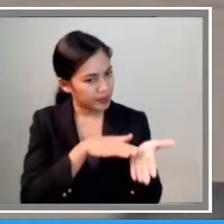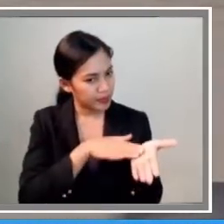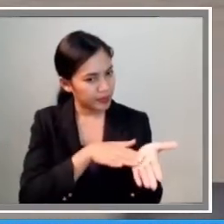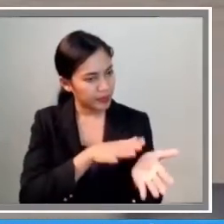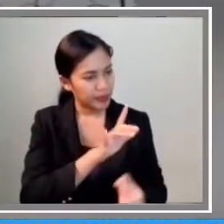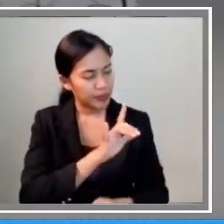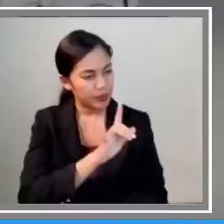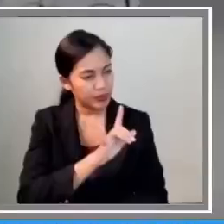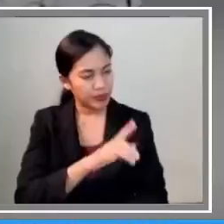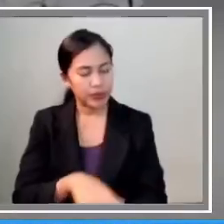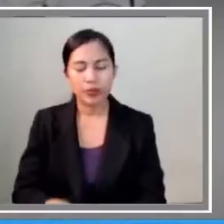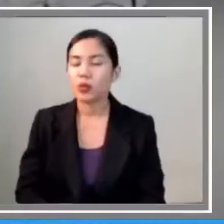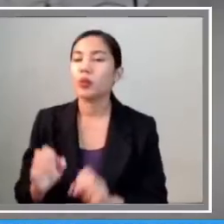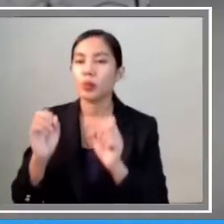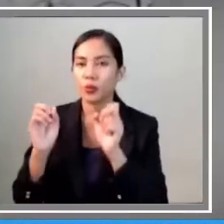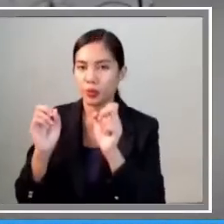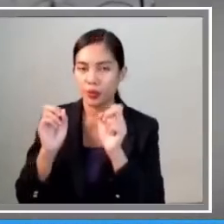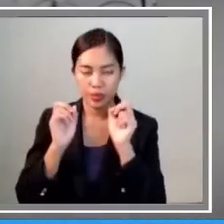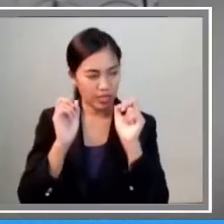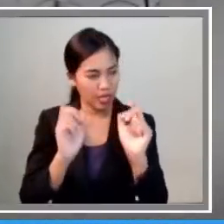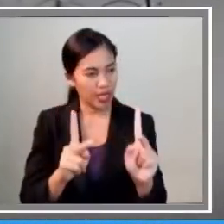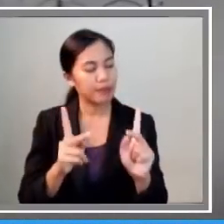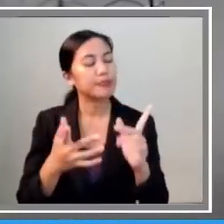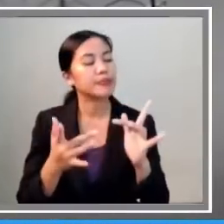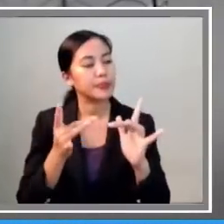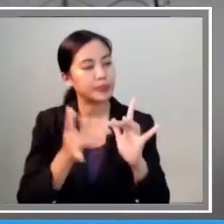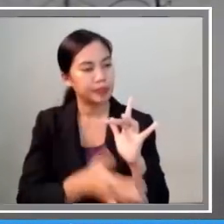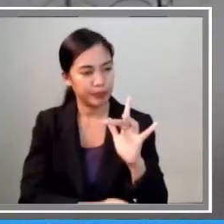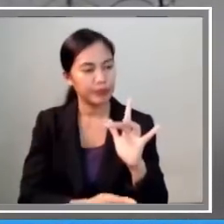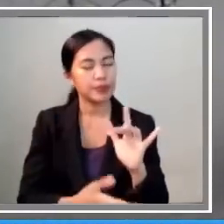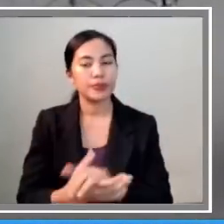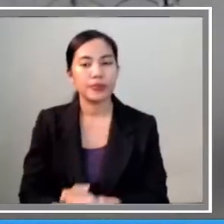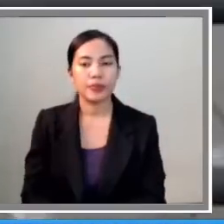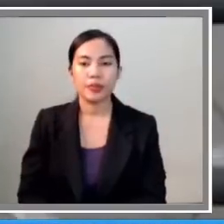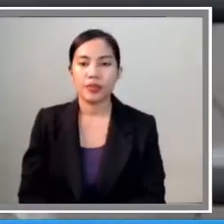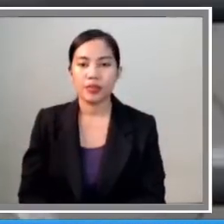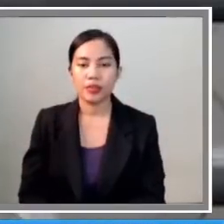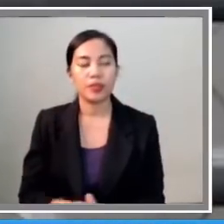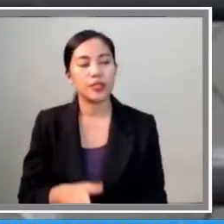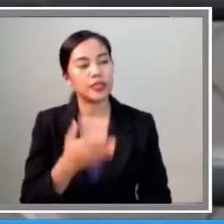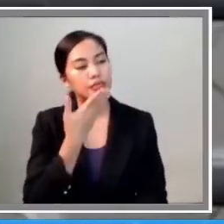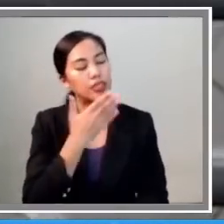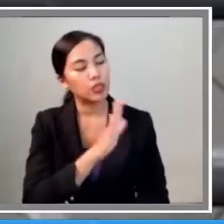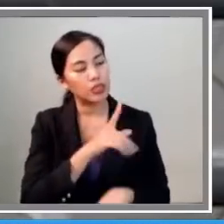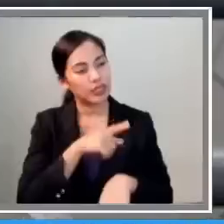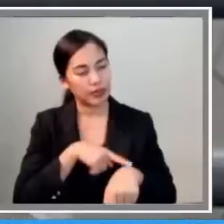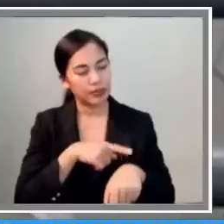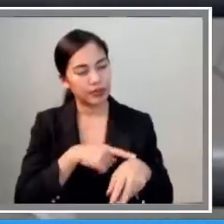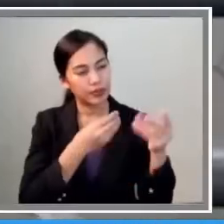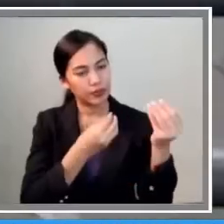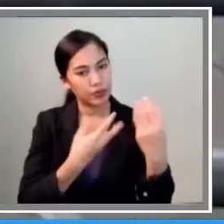Okay, medyo napuputol po yung ating linya ng komunikasyon kay Ginoong Cortez. Maraming salamat po sa inyong ulat sa amin, Frankie Cortez, Chief